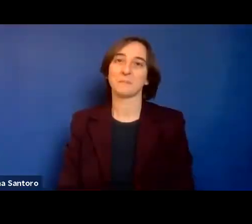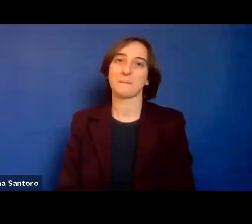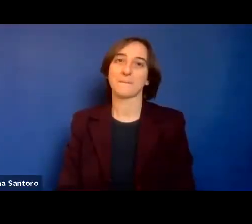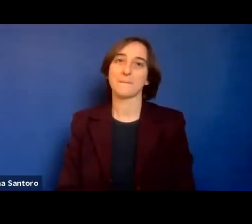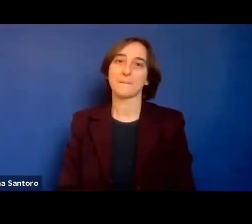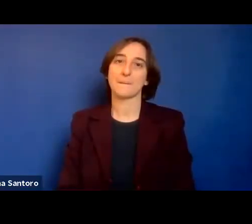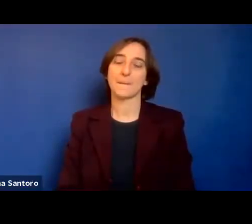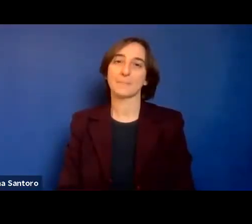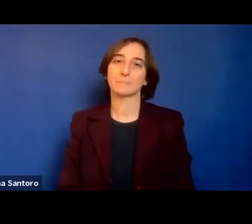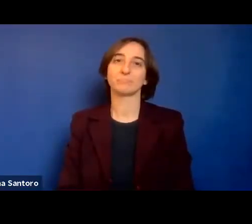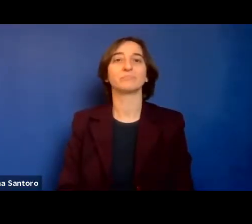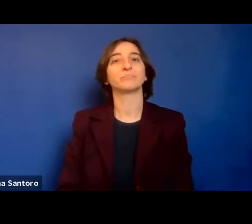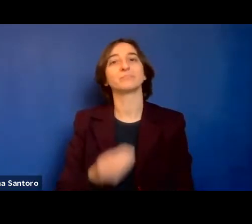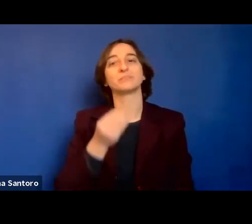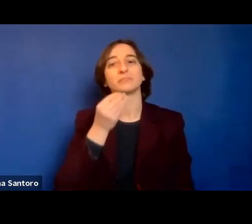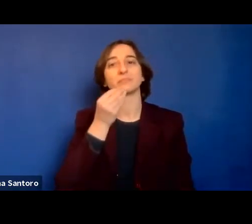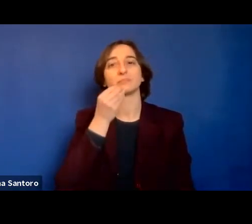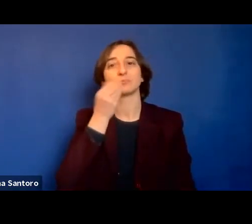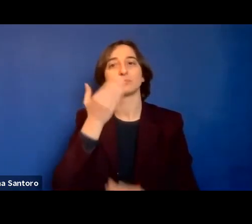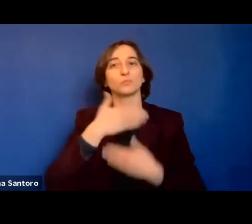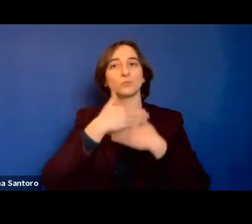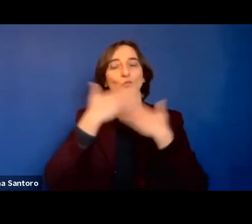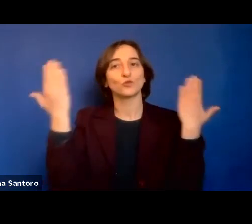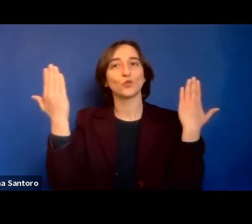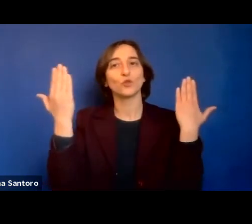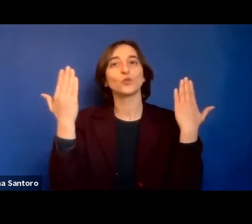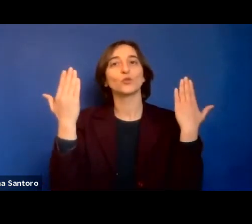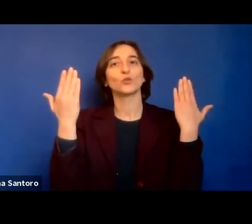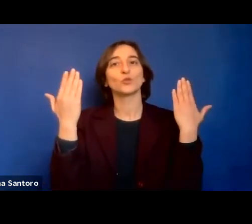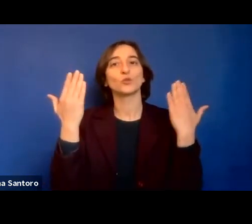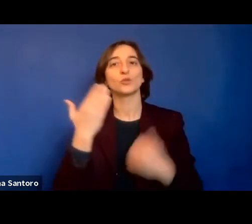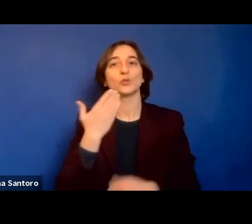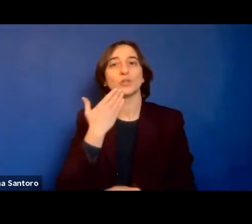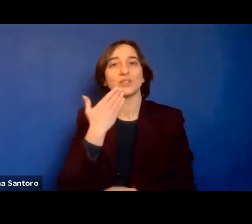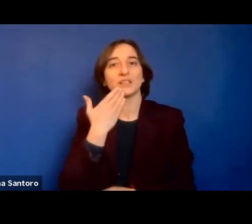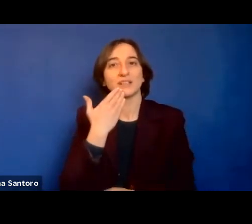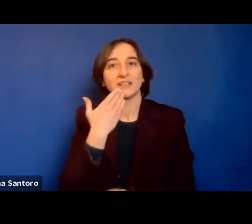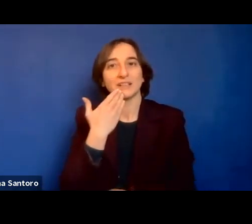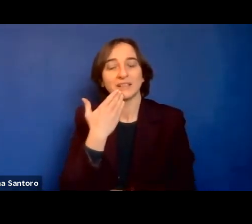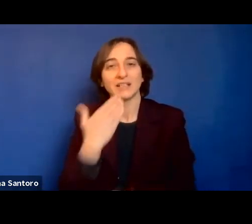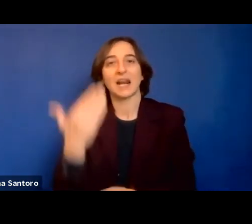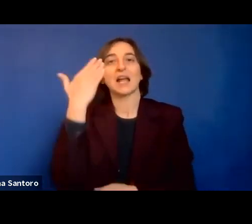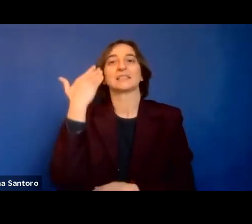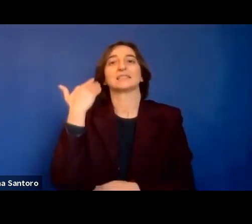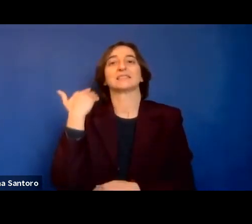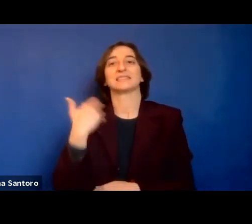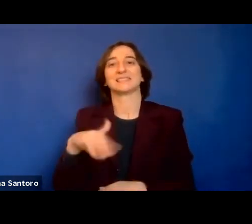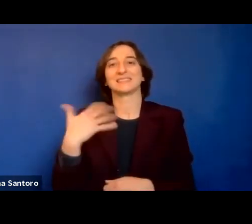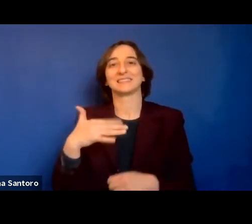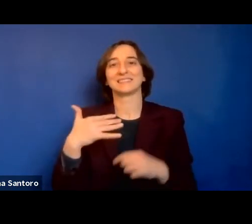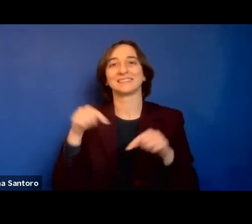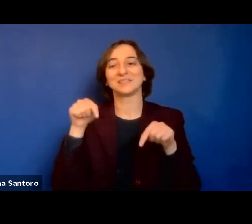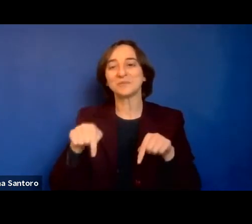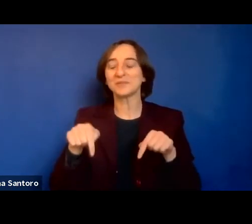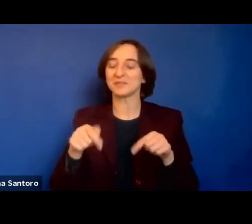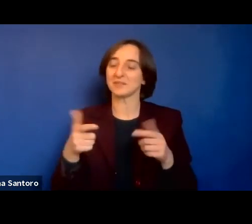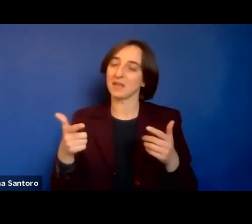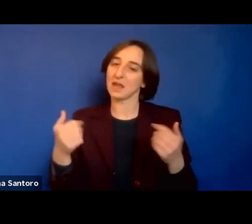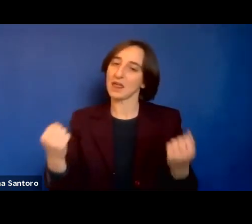Buongiorno, grazie mille di questo invito a questa preziosa e importante iniziativa che riguarda un progetto di